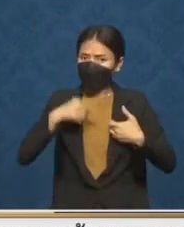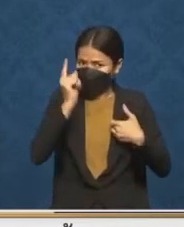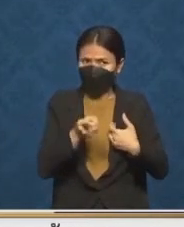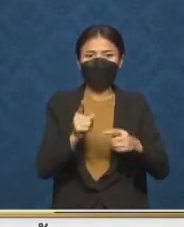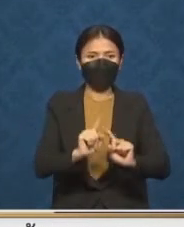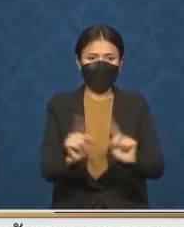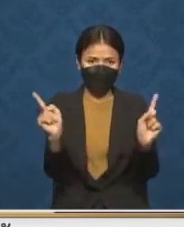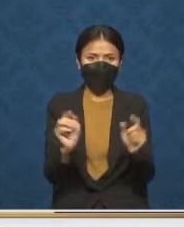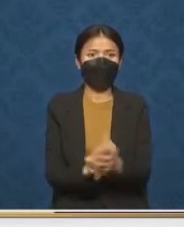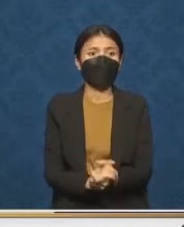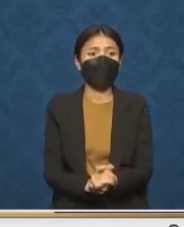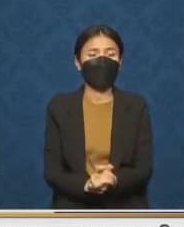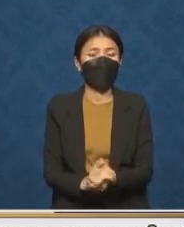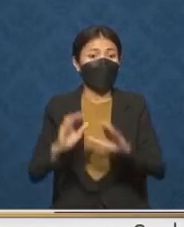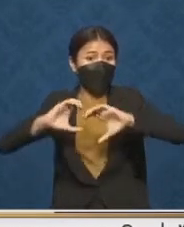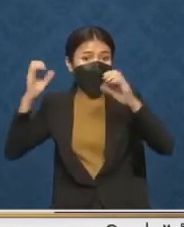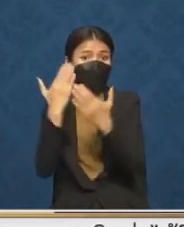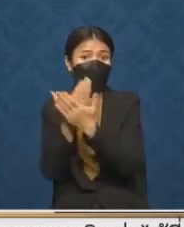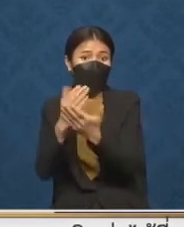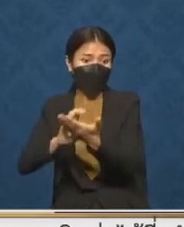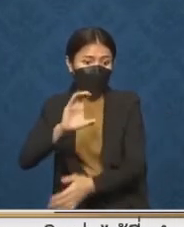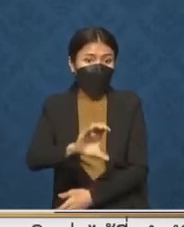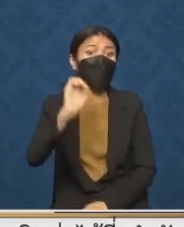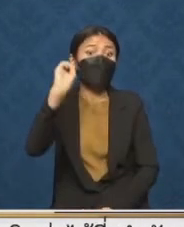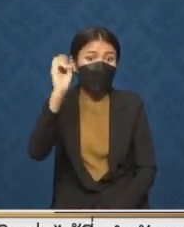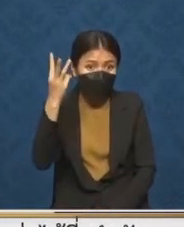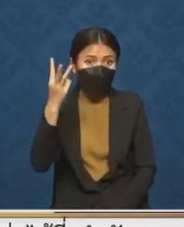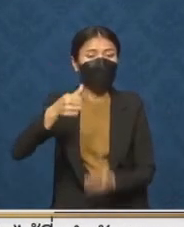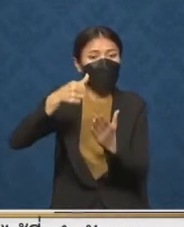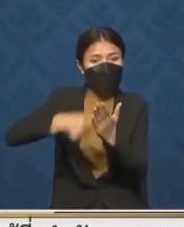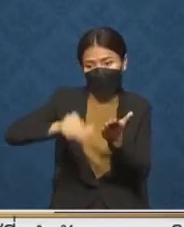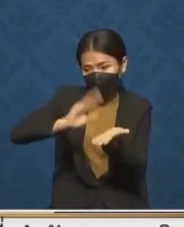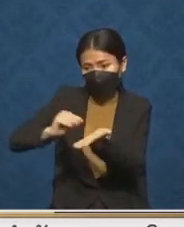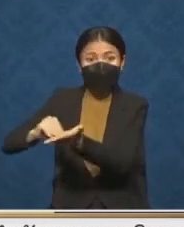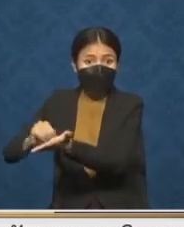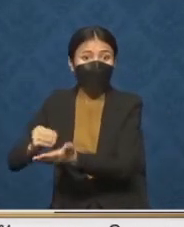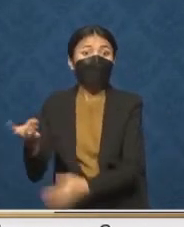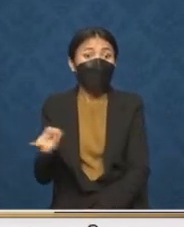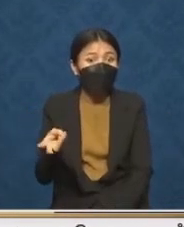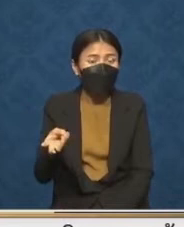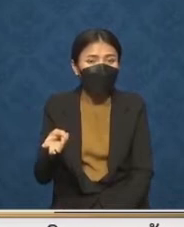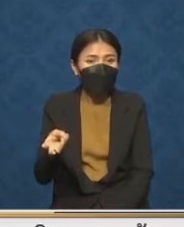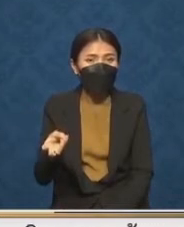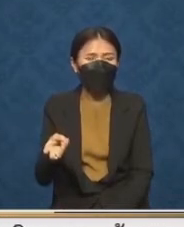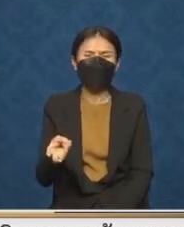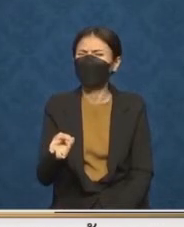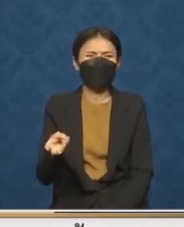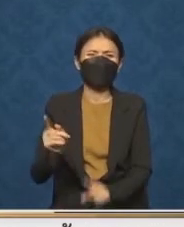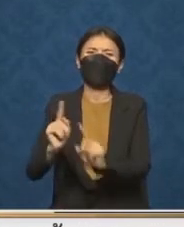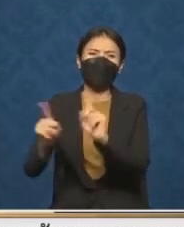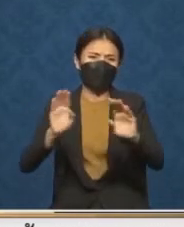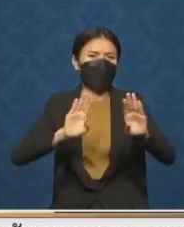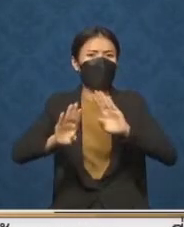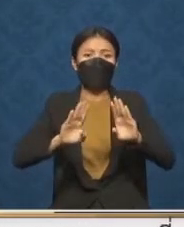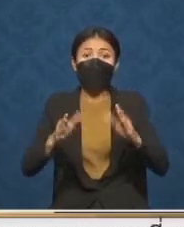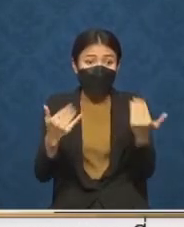เพราะงบประมาณที่ภาครัฐจะต้องเสียไปกับสวัสดิการและภาษีที่จะเก็บได้น้อยลงเป็นจำนวนที่น้อยนิดมากเมื่อเปรียบเทียบกับมูลค่าท